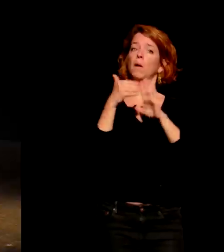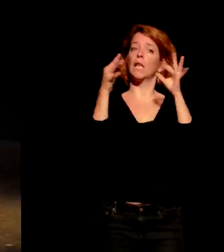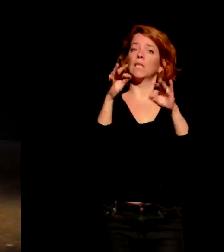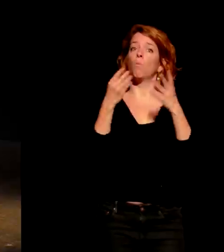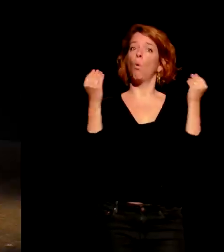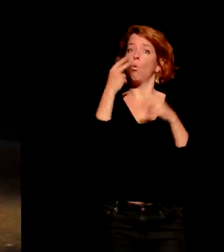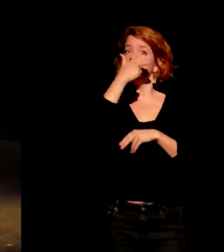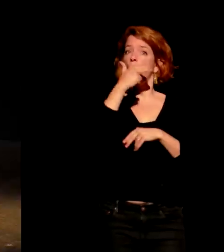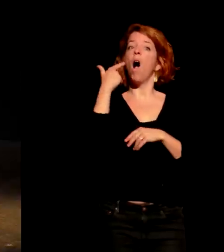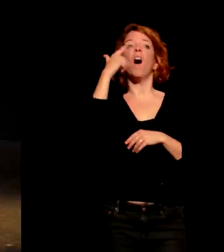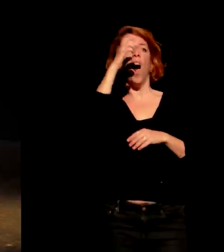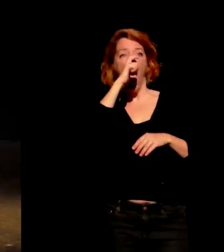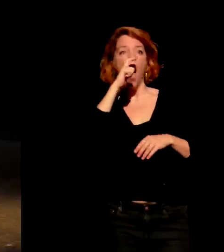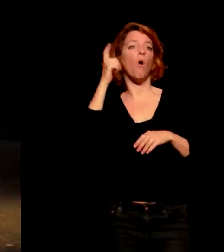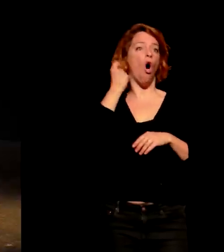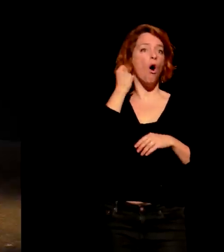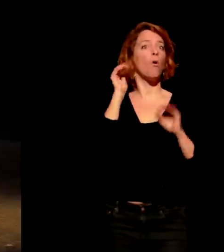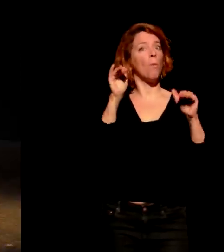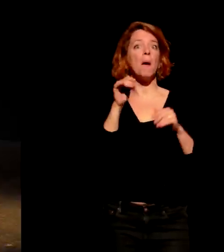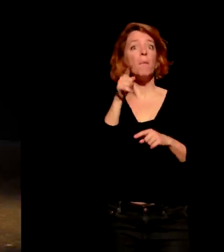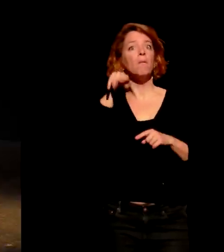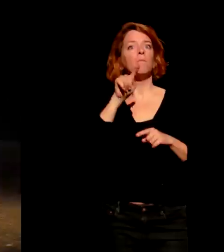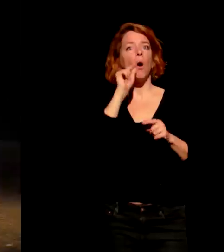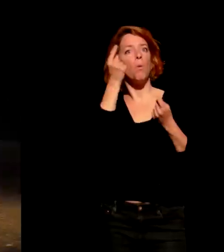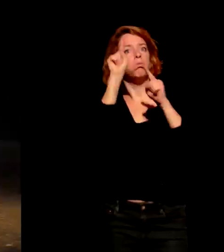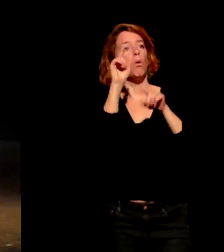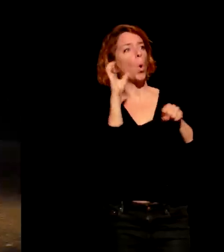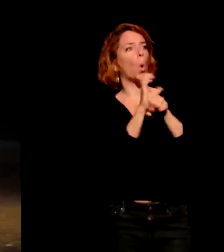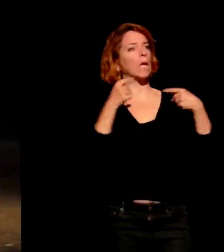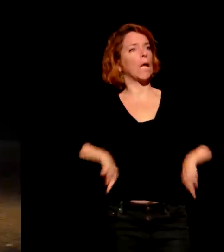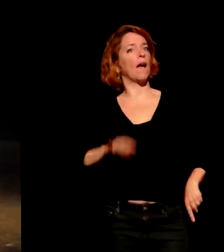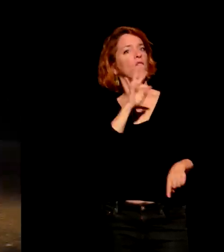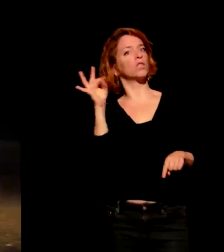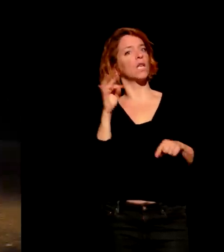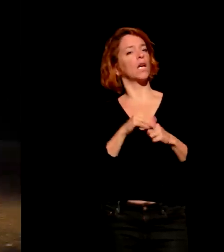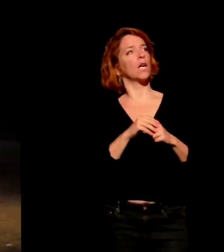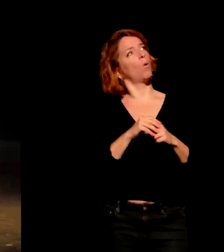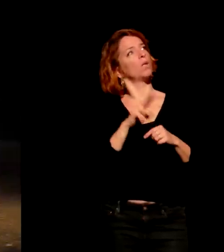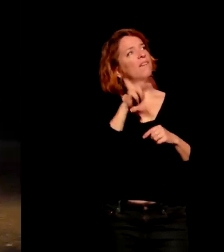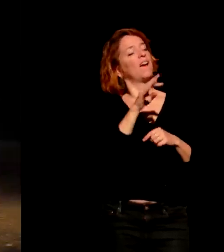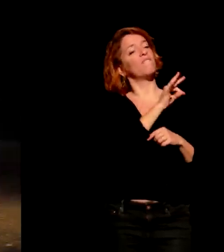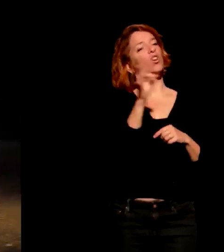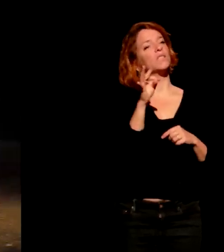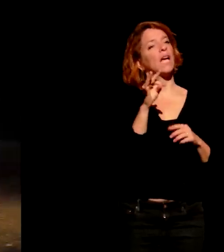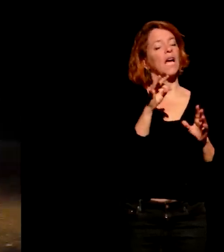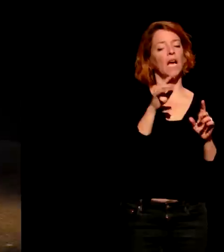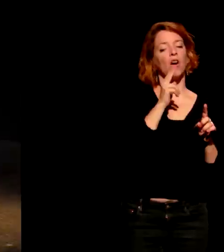nombreux Noirs, Arabes, Roms, musulmans ont eu une attitude carrément hostile à l'égard de l'État français. Bon, il est vrai que les Français cachaient mal une certaine